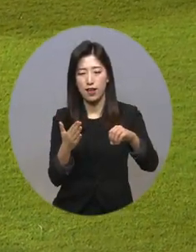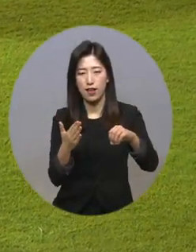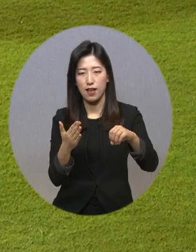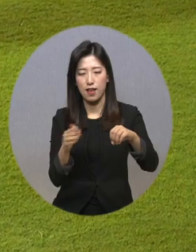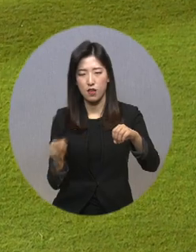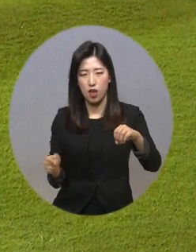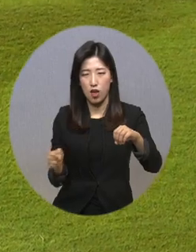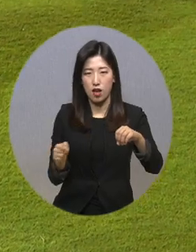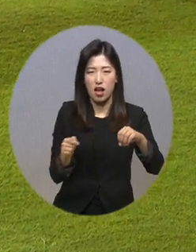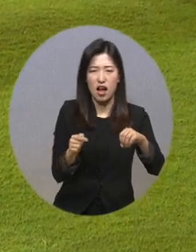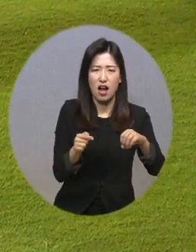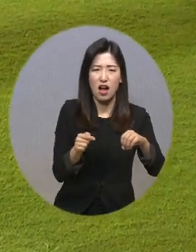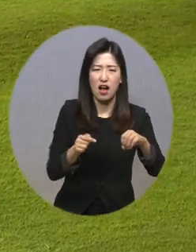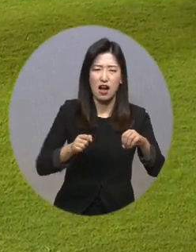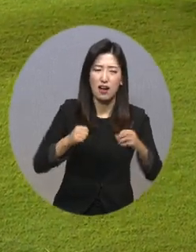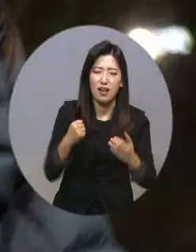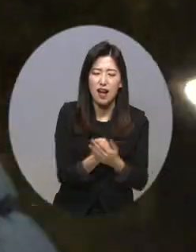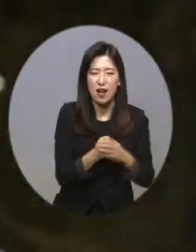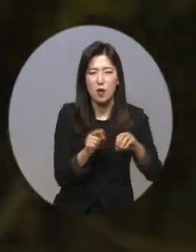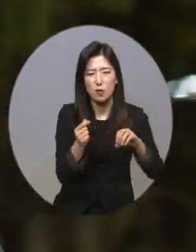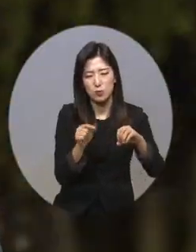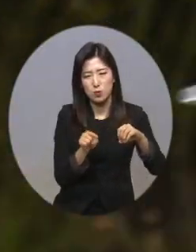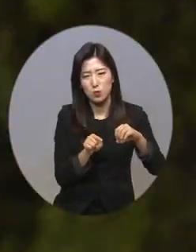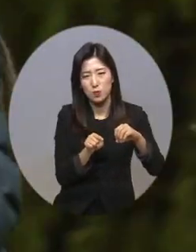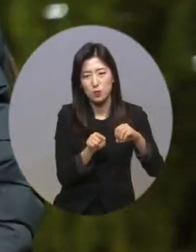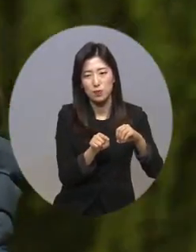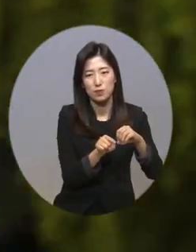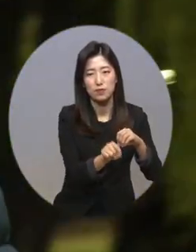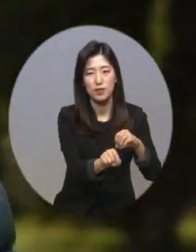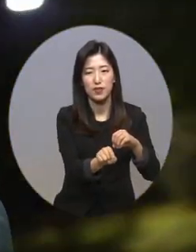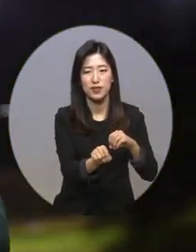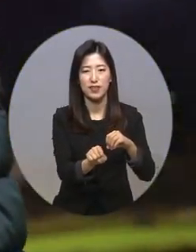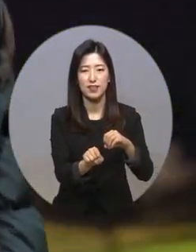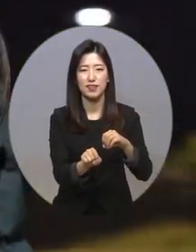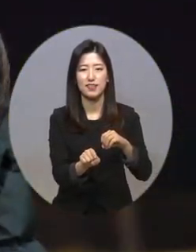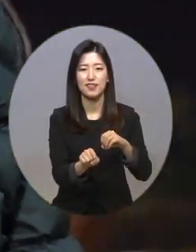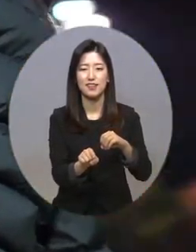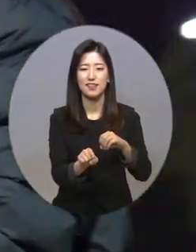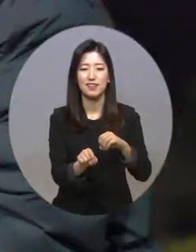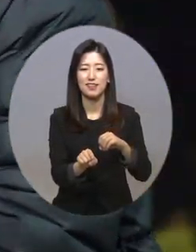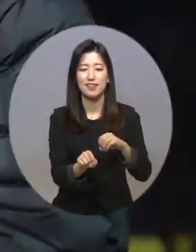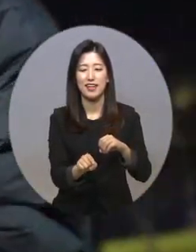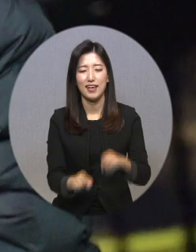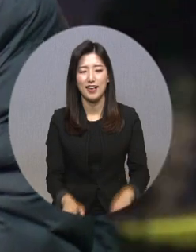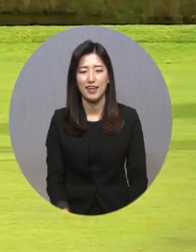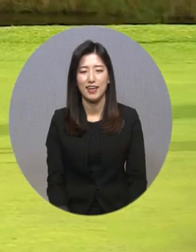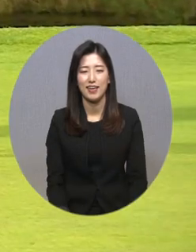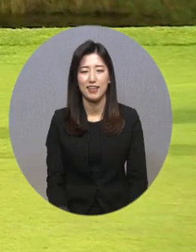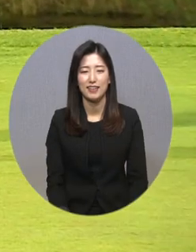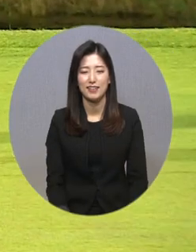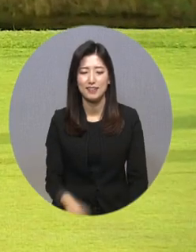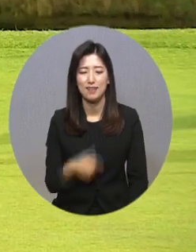네 그렇죠 아 만나겠습니다